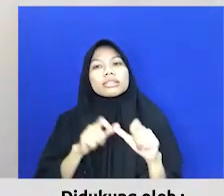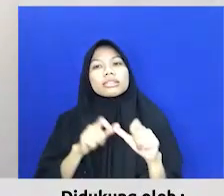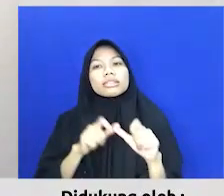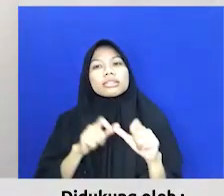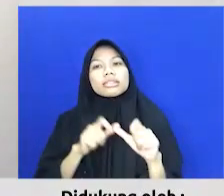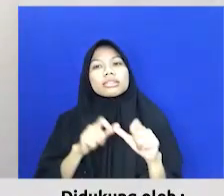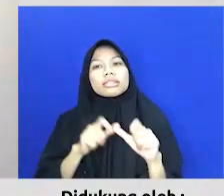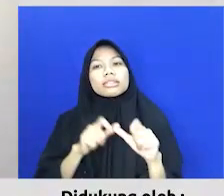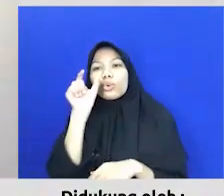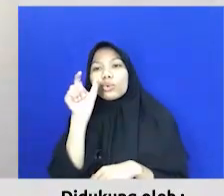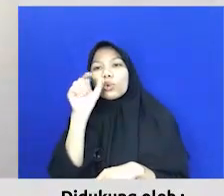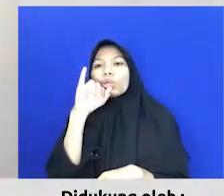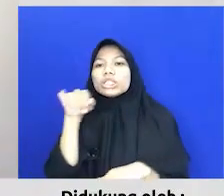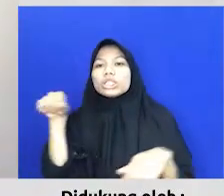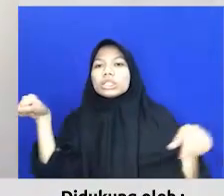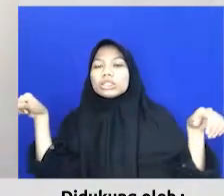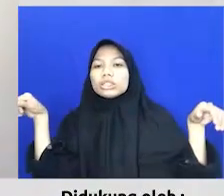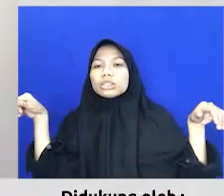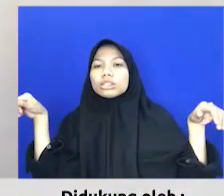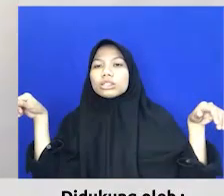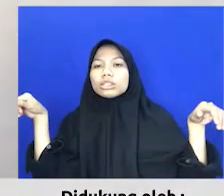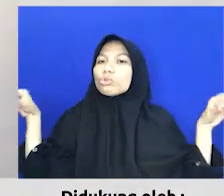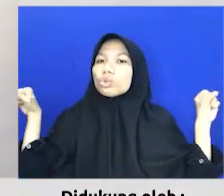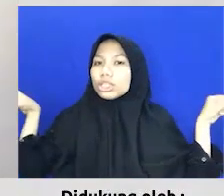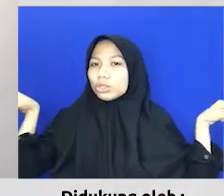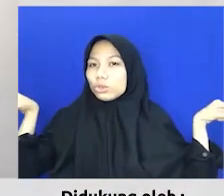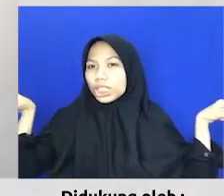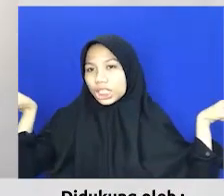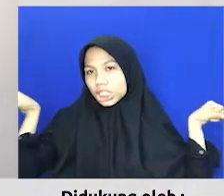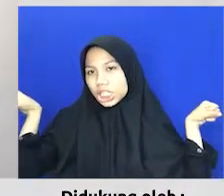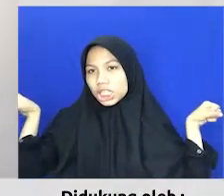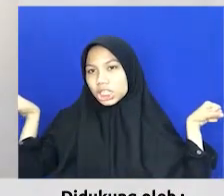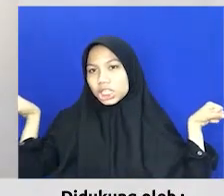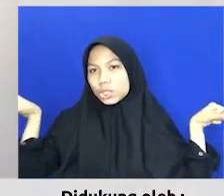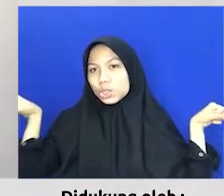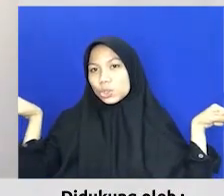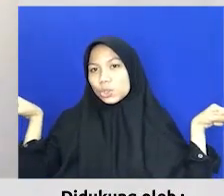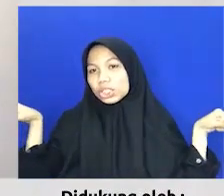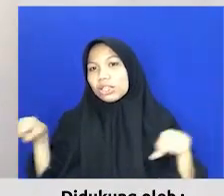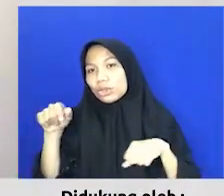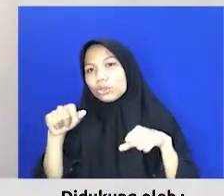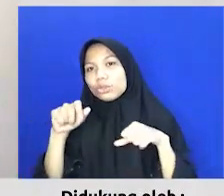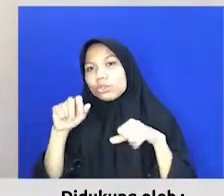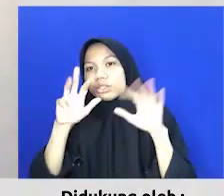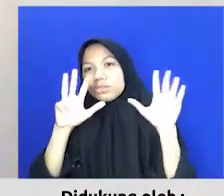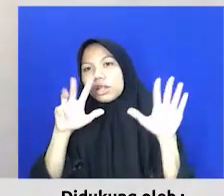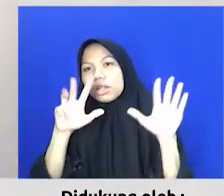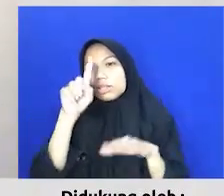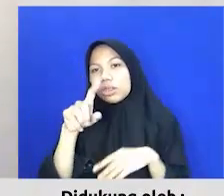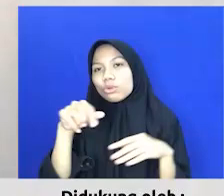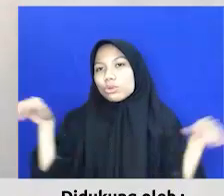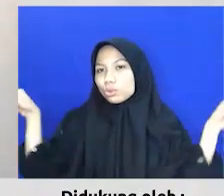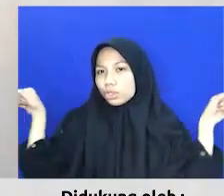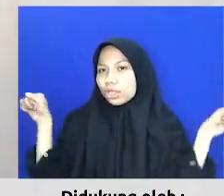terbaik. Kemudian Ada Apa Dengan Cinta, salah satu film paling sukses mungkin di Indonesia. Ada Apa Dengan Cinta pertama dan juga